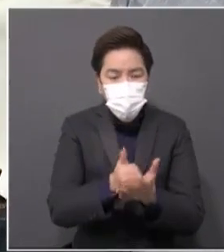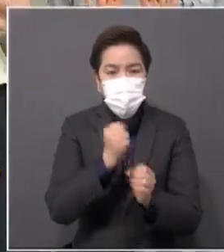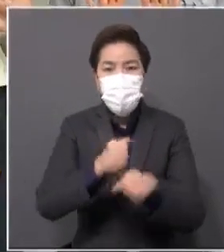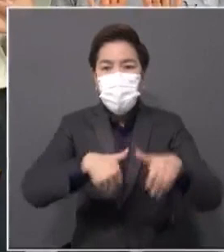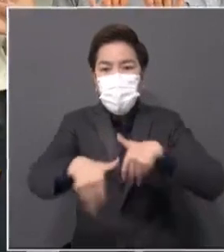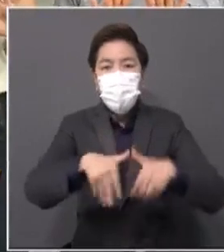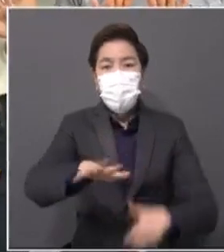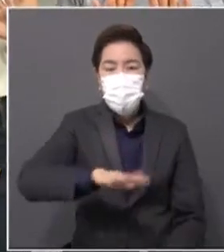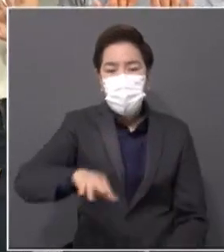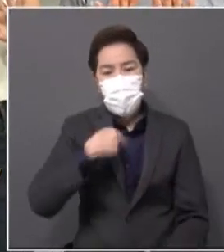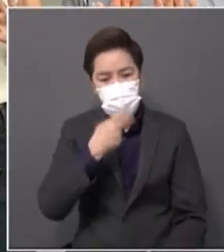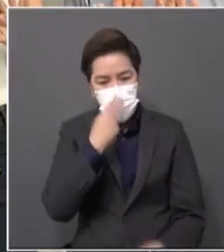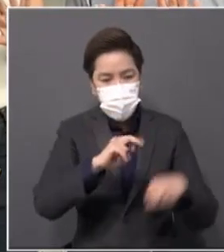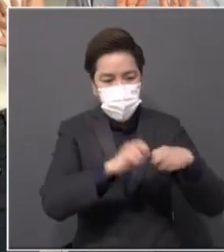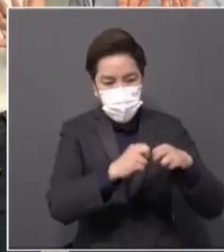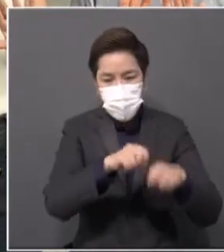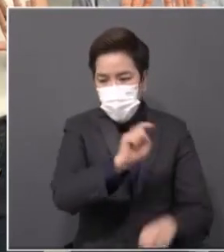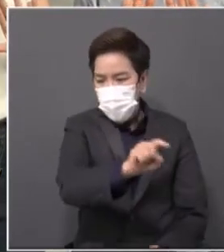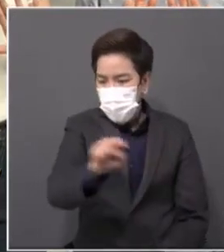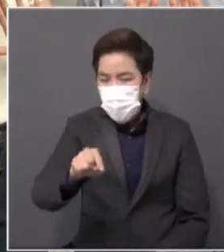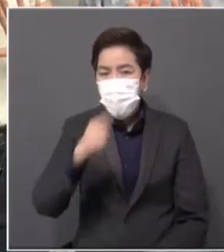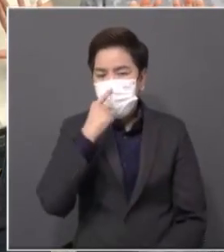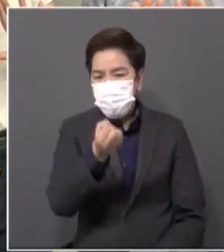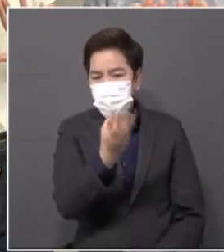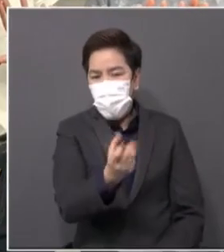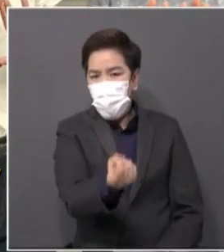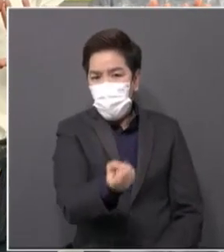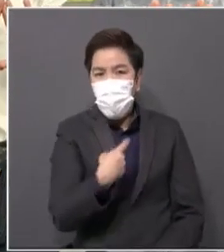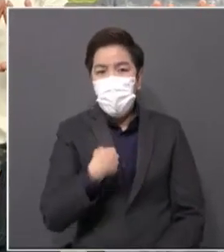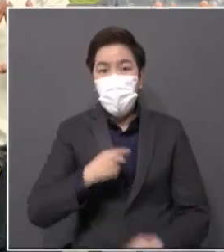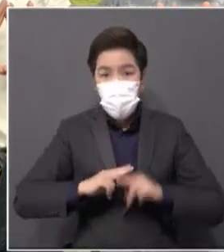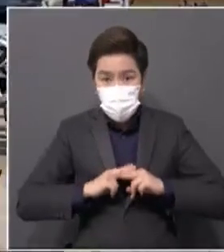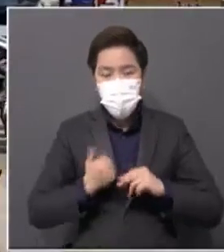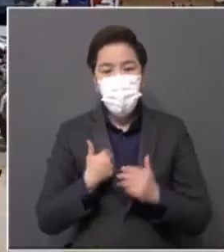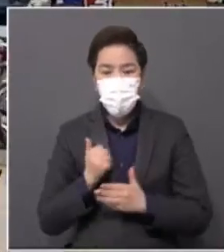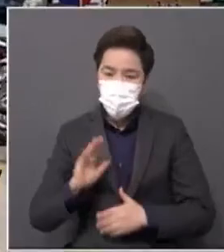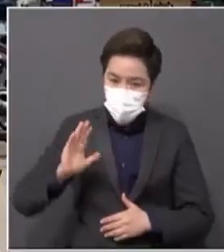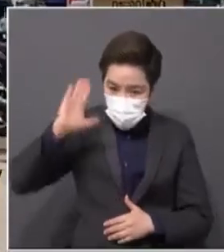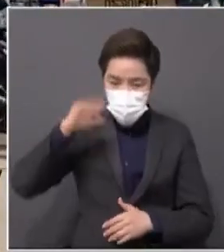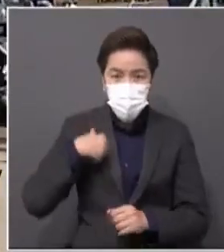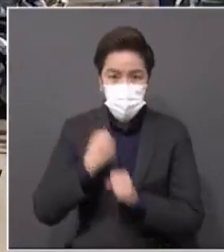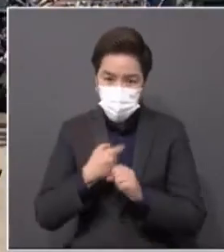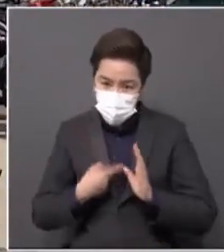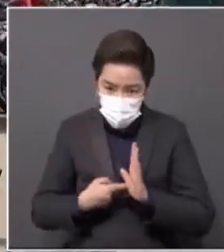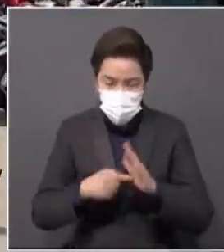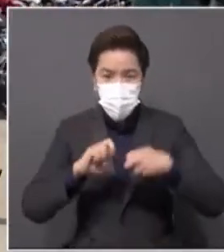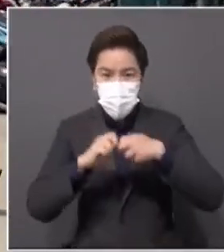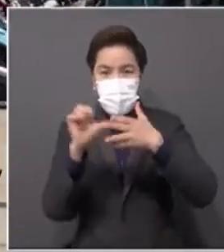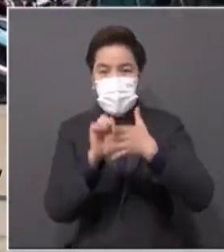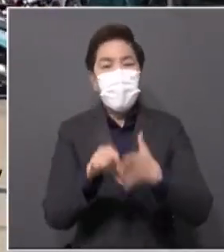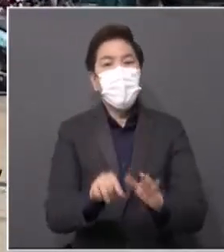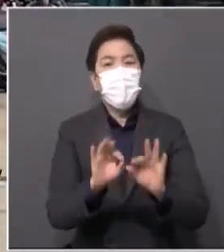เมืองเพราะว่าเห็นปัญหาส่วนรวมมากกว่าปัญหาของตนเองและการเสนอตัวเข้ามาช่วยกันแก้ไขปัญหาก็เป็นจุดสำคัญที่สุด